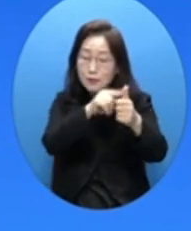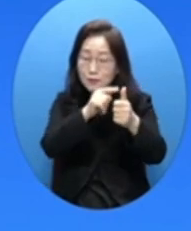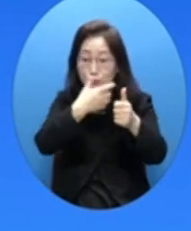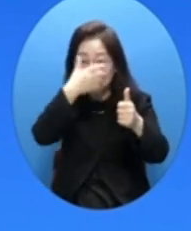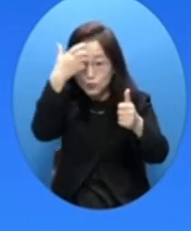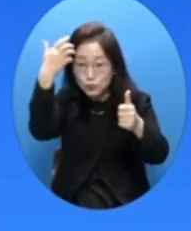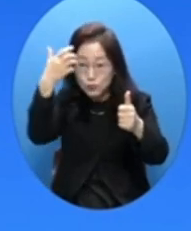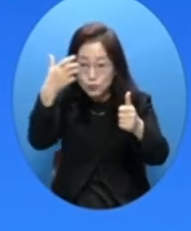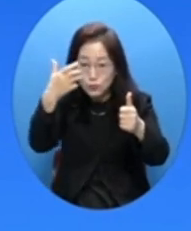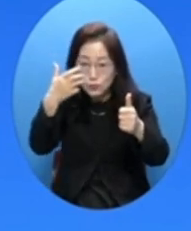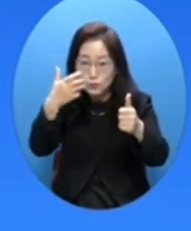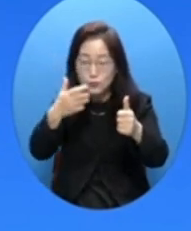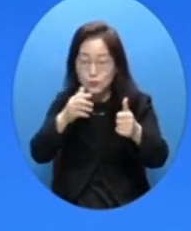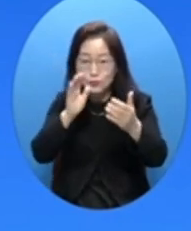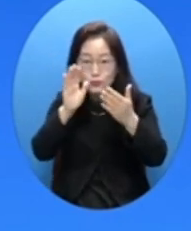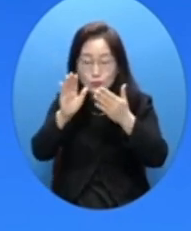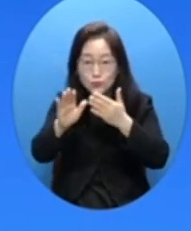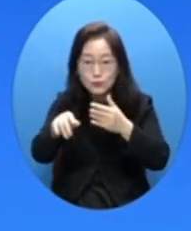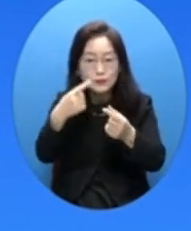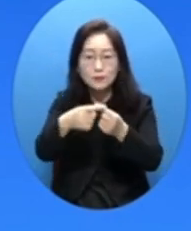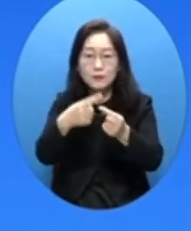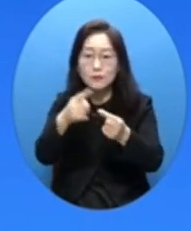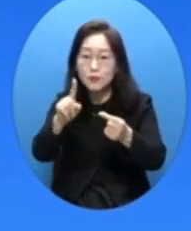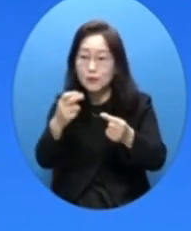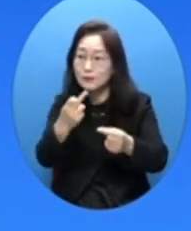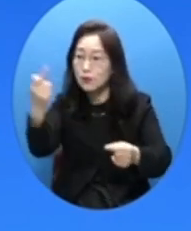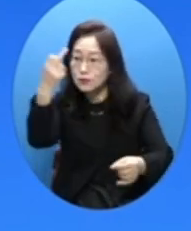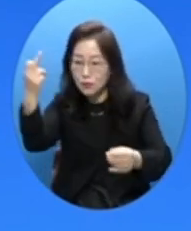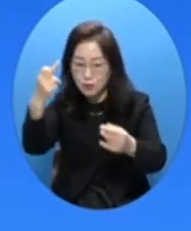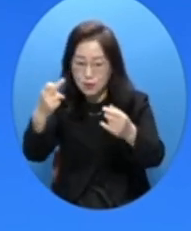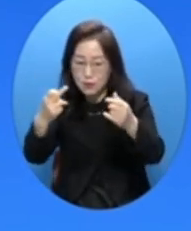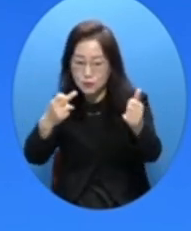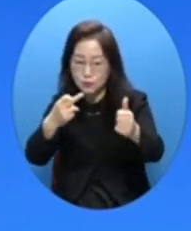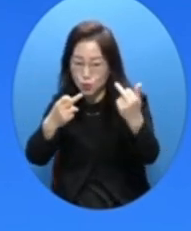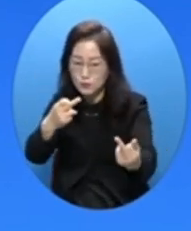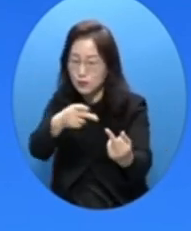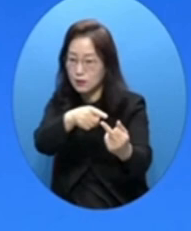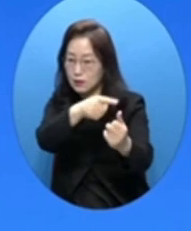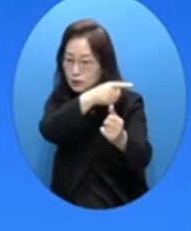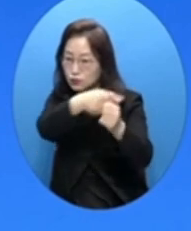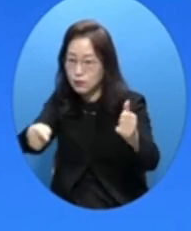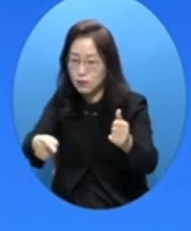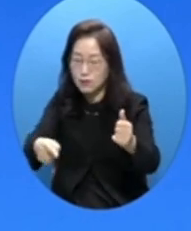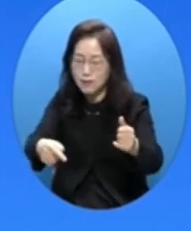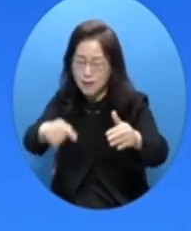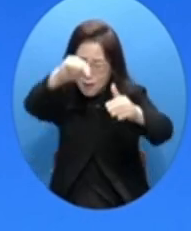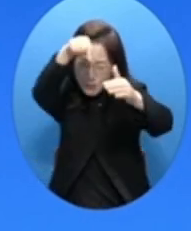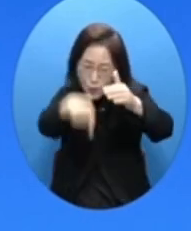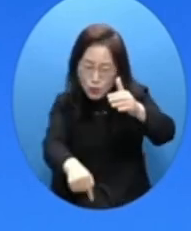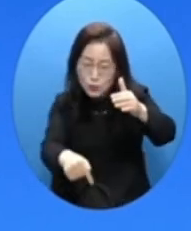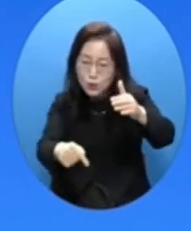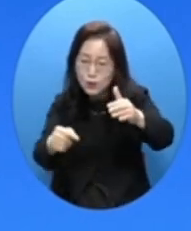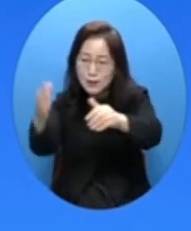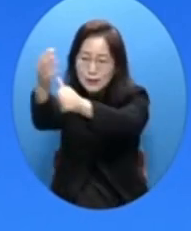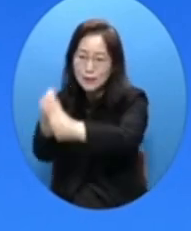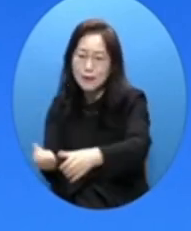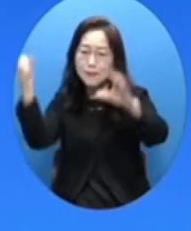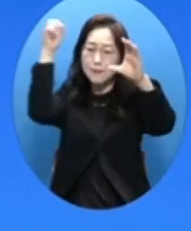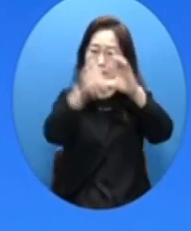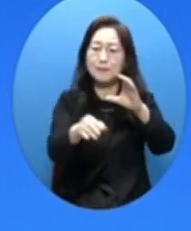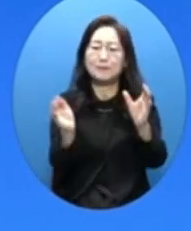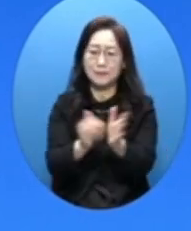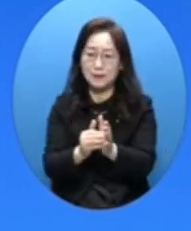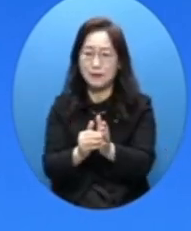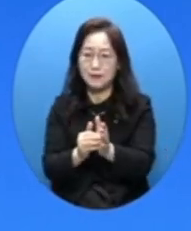다음 먼저 당한 시련은 형들이 그를 죽이려고 해서 그를 깊은 웅덩이에 던져 놓은 것입니다